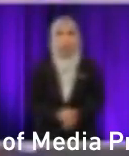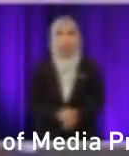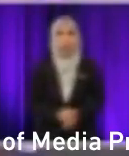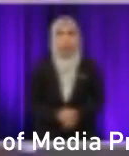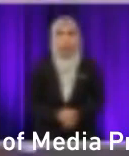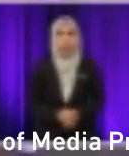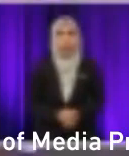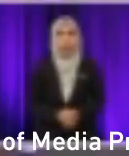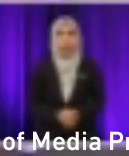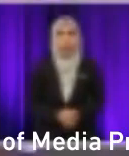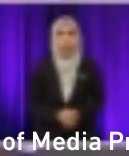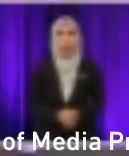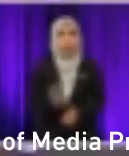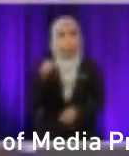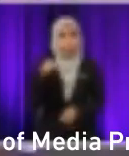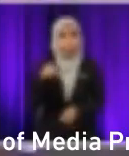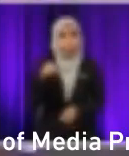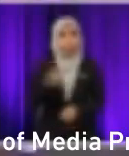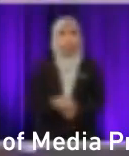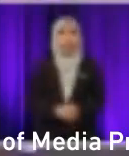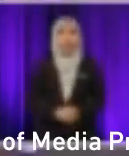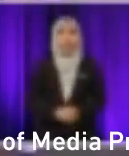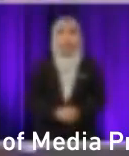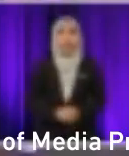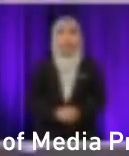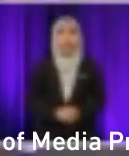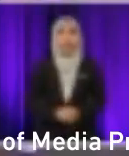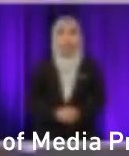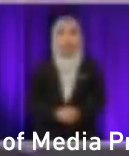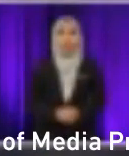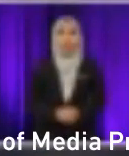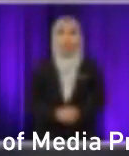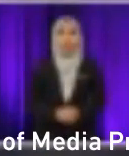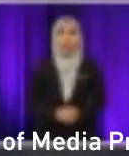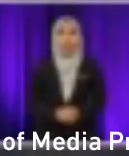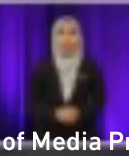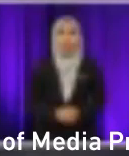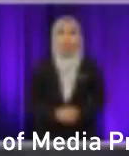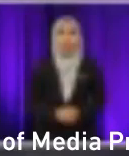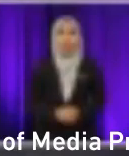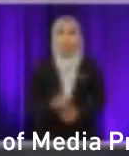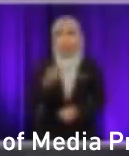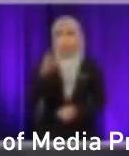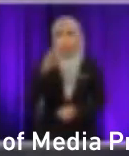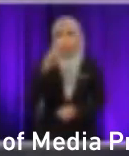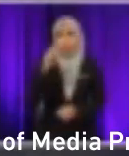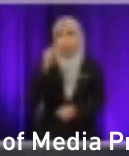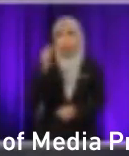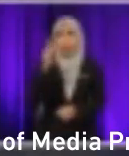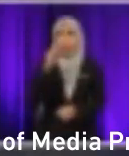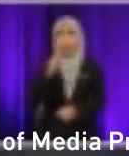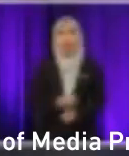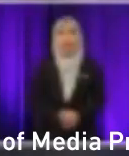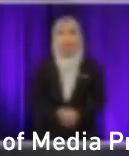okey, di sini, okey, yang ni litar siri, yang ni litar siri dan selari.